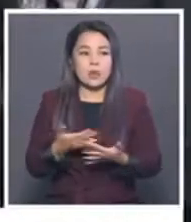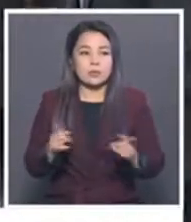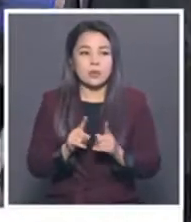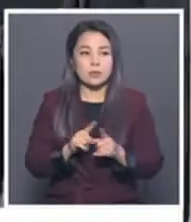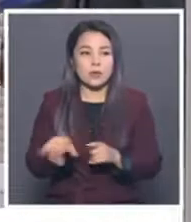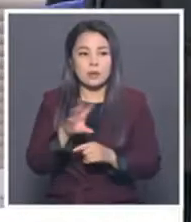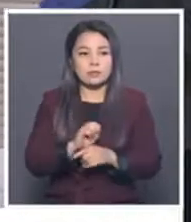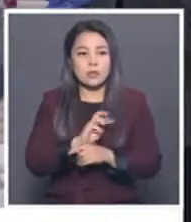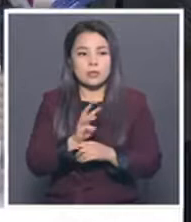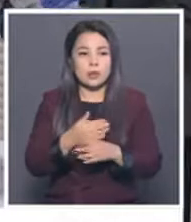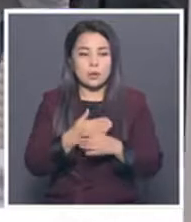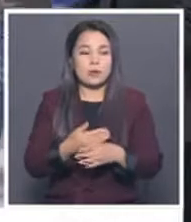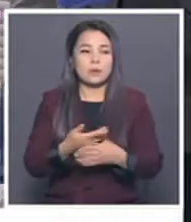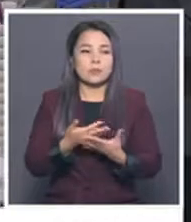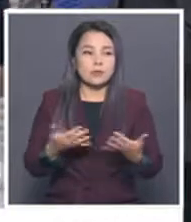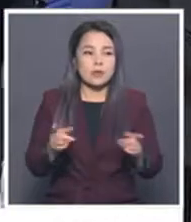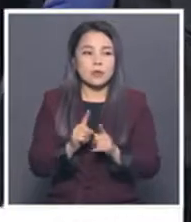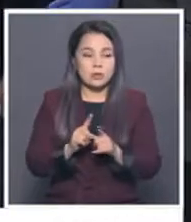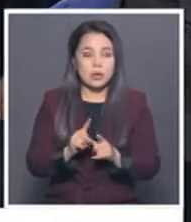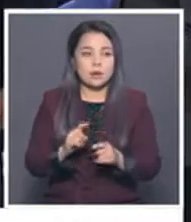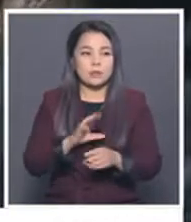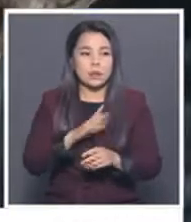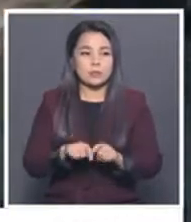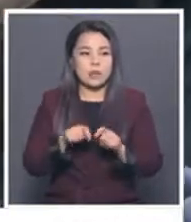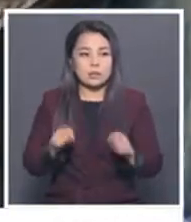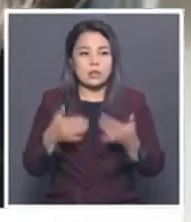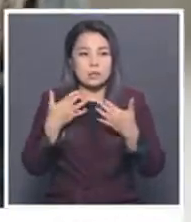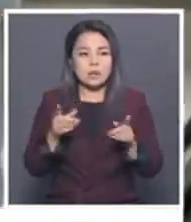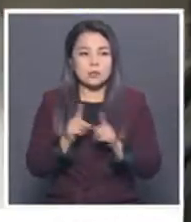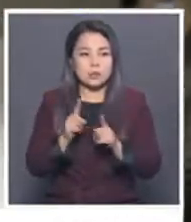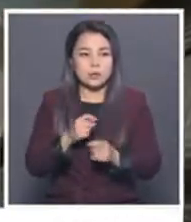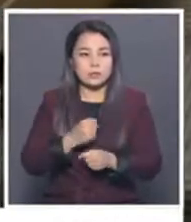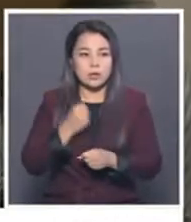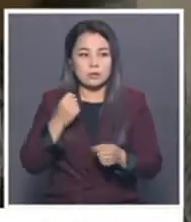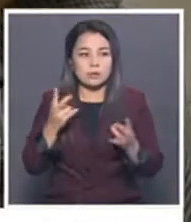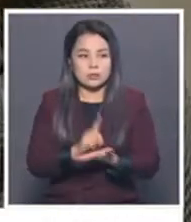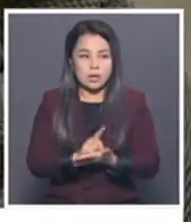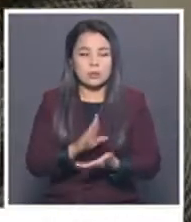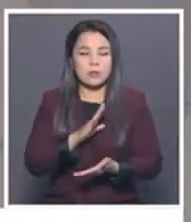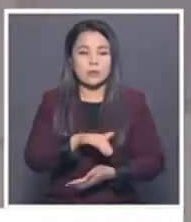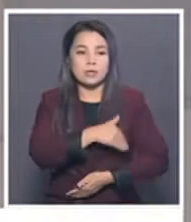сататын орындар да іске кіріседі. Оларға санитарлық талаптарды сақтау міндет. Мысалы, кіреберісте